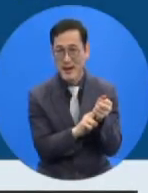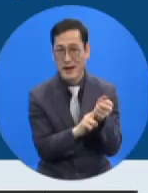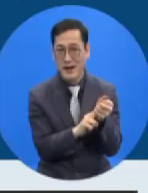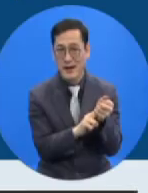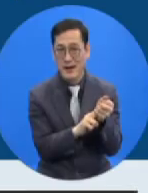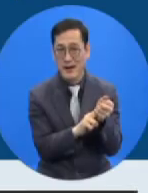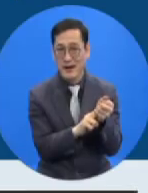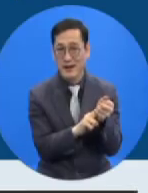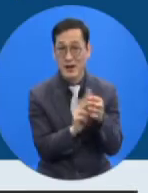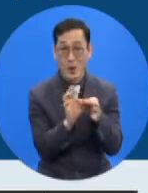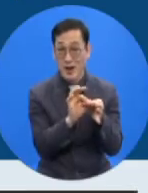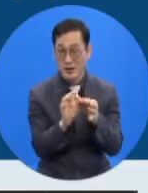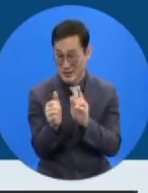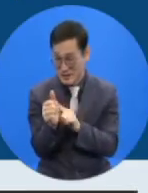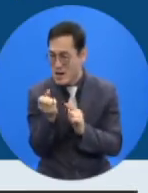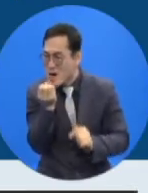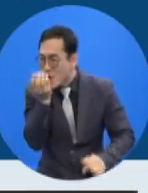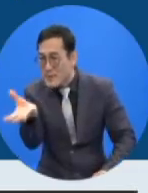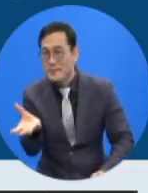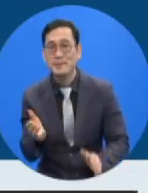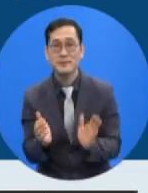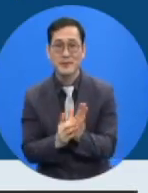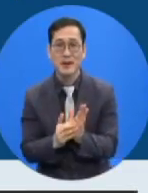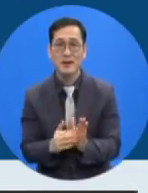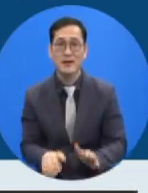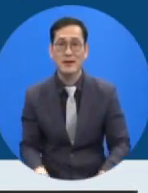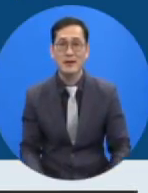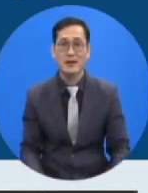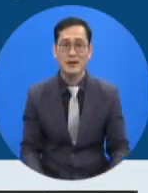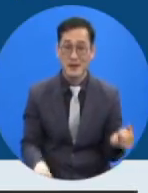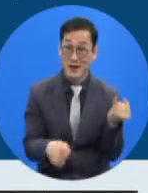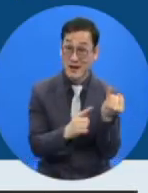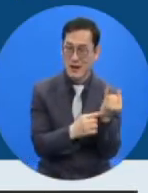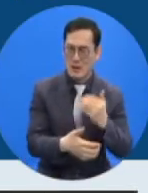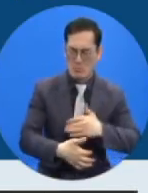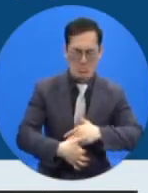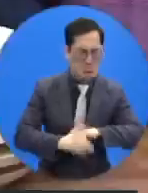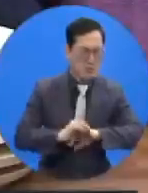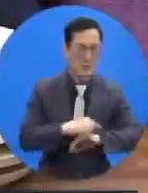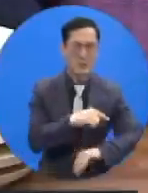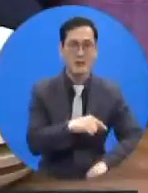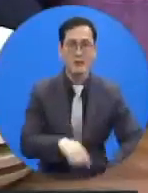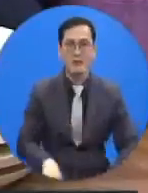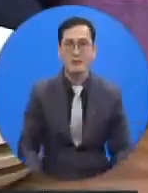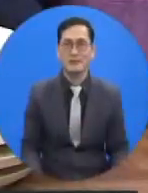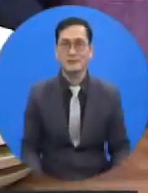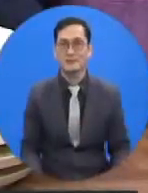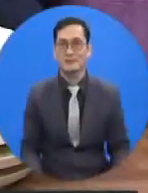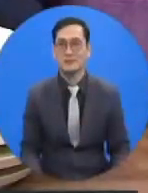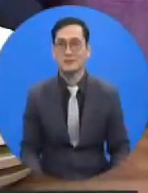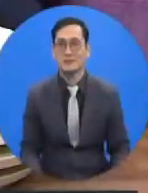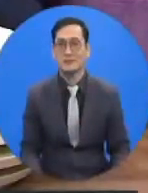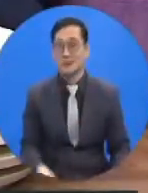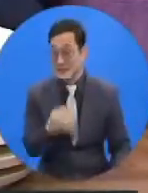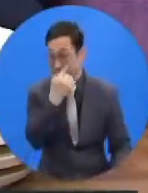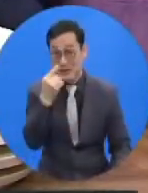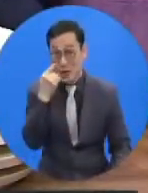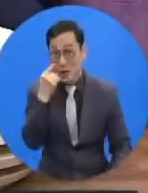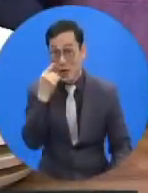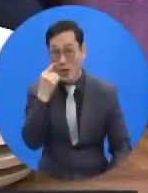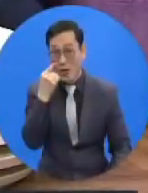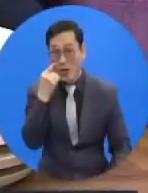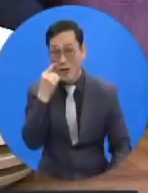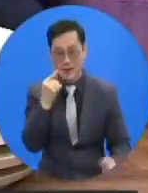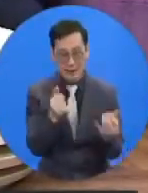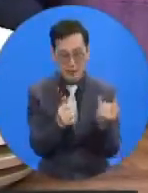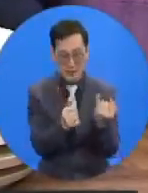혐의와 관련돼서 지금 결정적인 진술이 나온 거라는 말씀이세요? 그렇죠. 왜냐하면 그걸 같이 증거를 인멸하고 은닉한 사람이 맞다라고 인정을 했기 때문에.